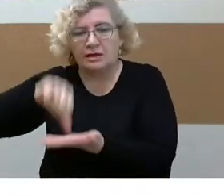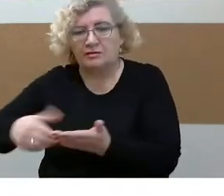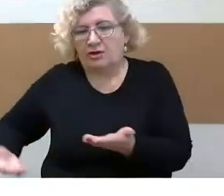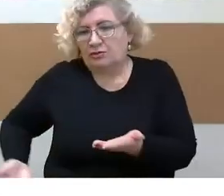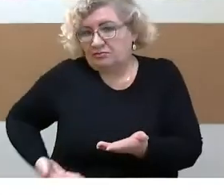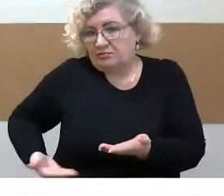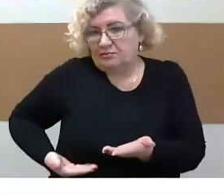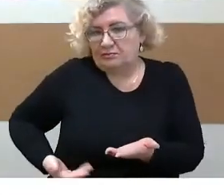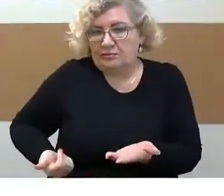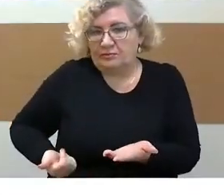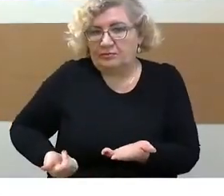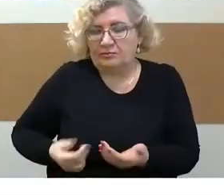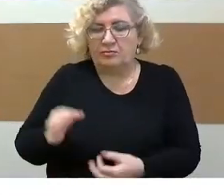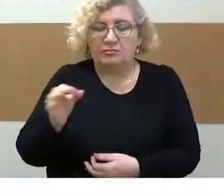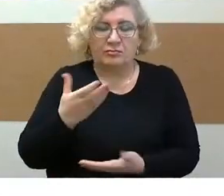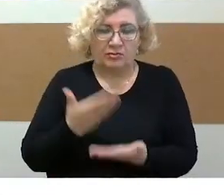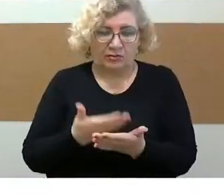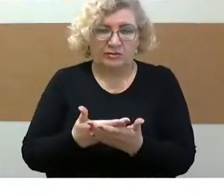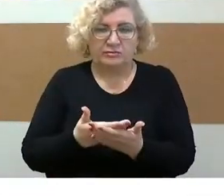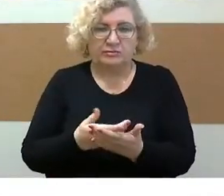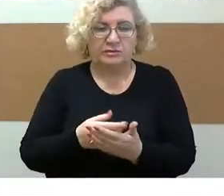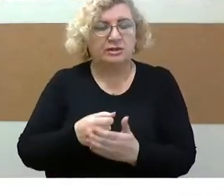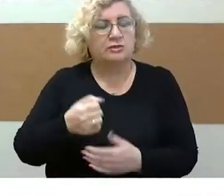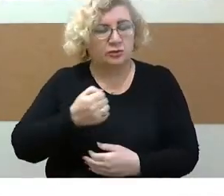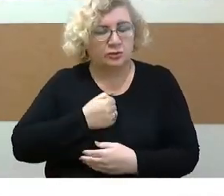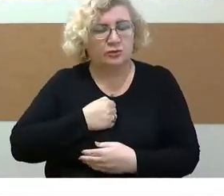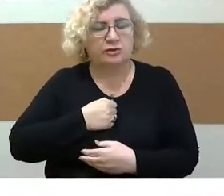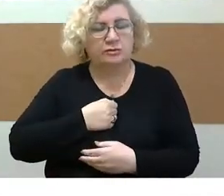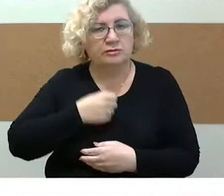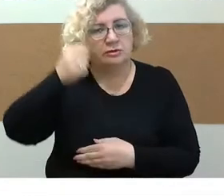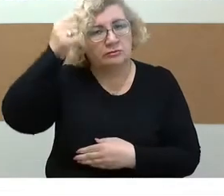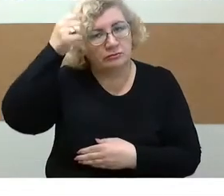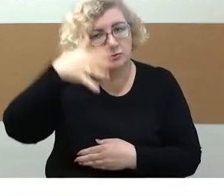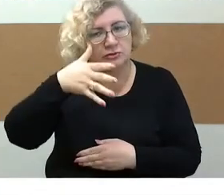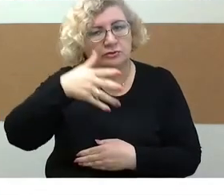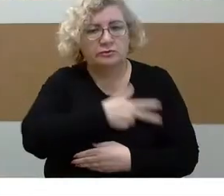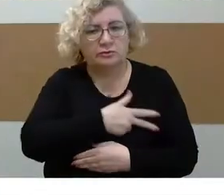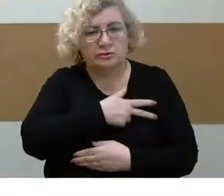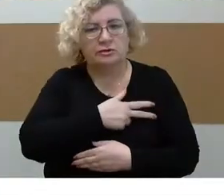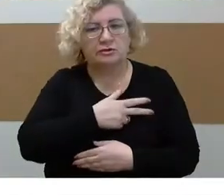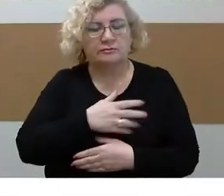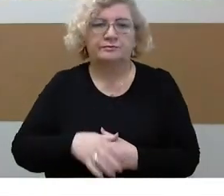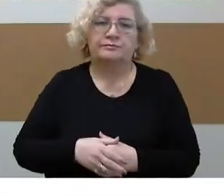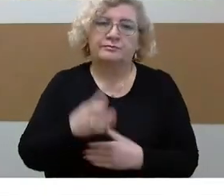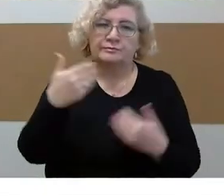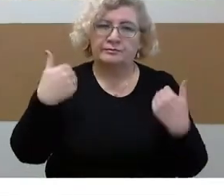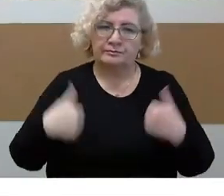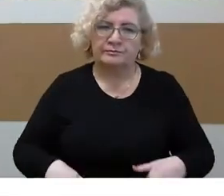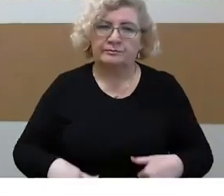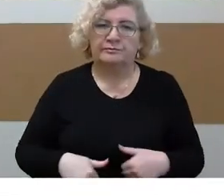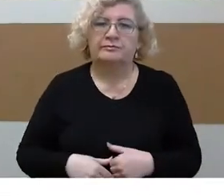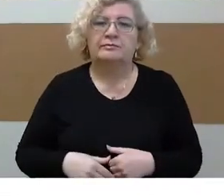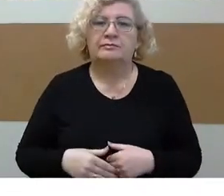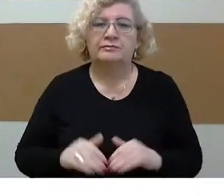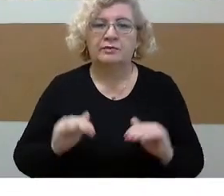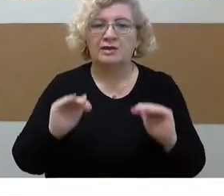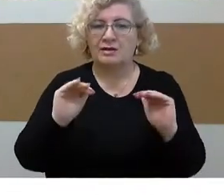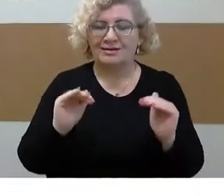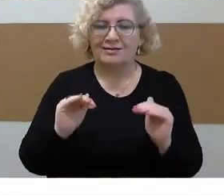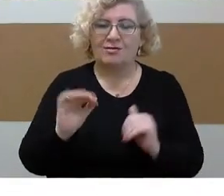ne, dėl jo, reiškia, psichosocialinių būsenų. Tai dėl to, kalbant